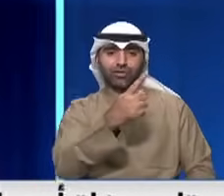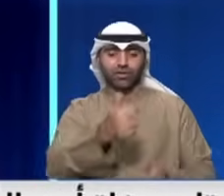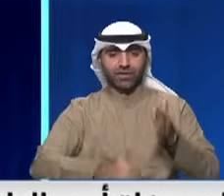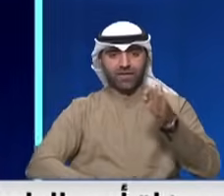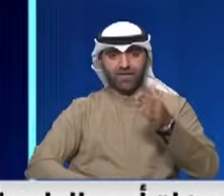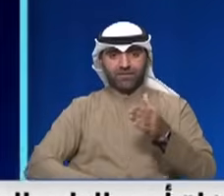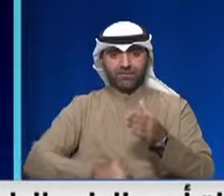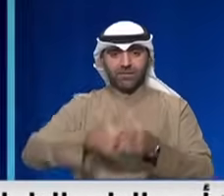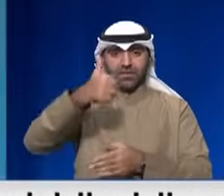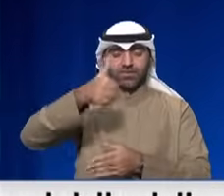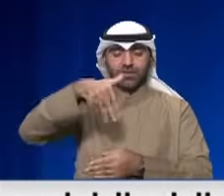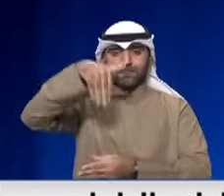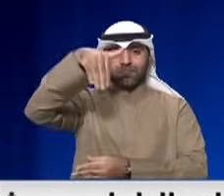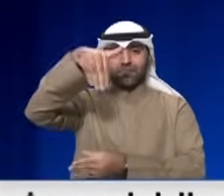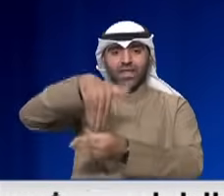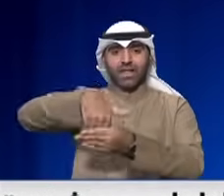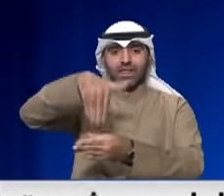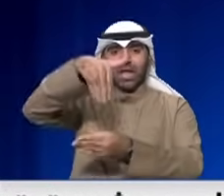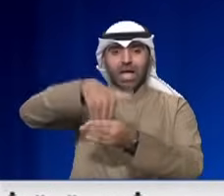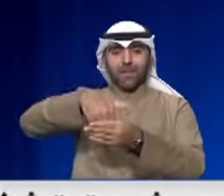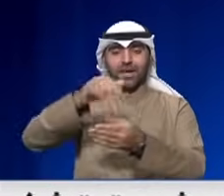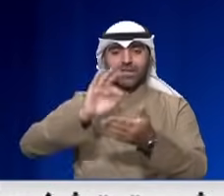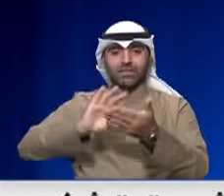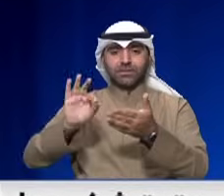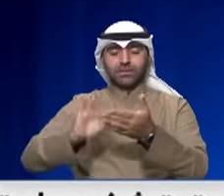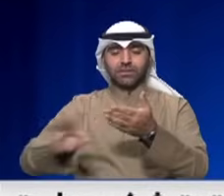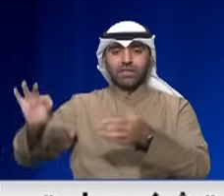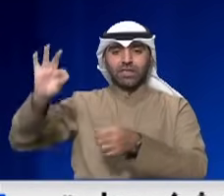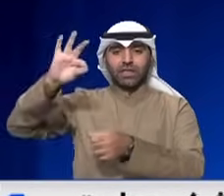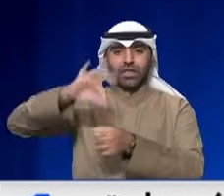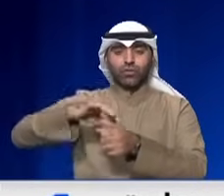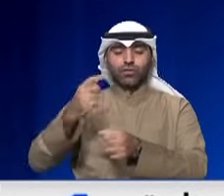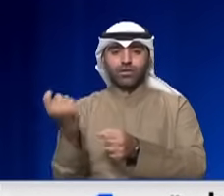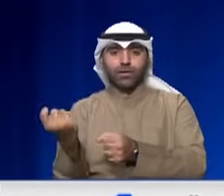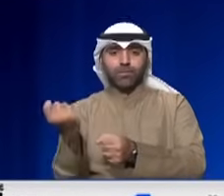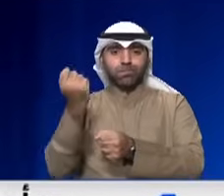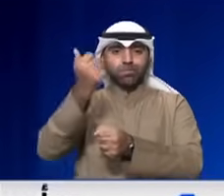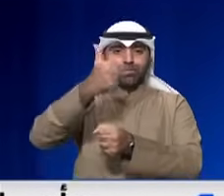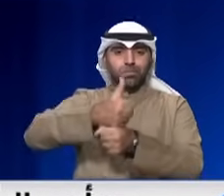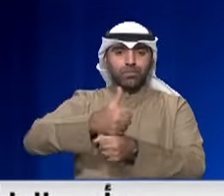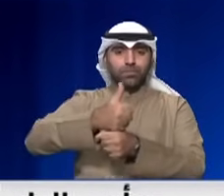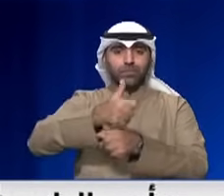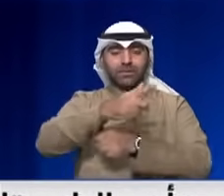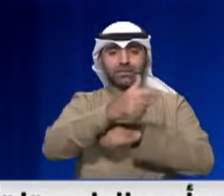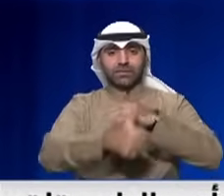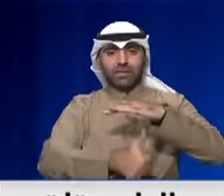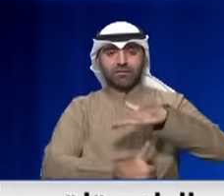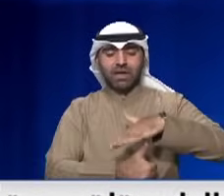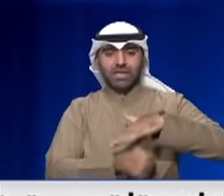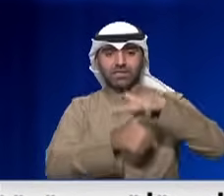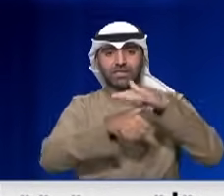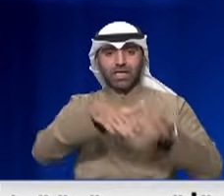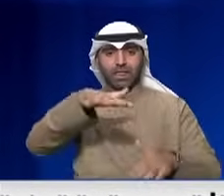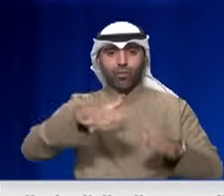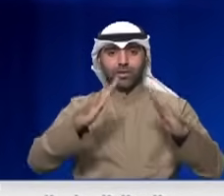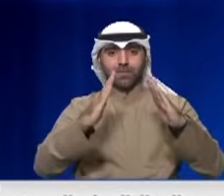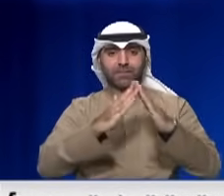تهانيه بمناسبه فوز فخامته في الانتخابات الرئاسيه لجمهوريه مصر العربيه